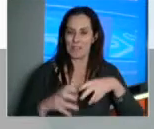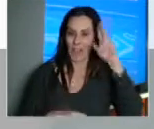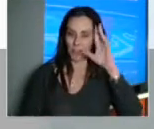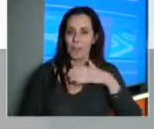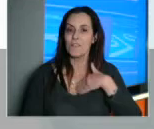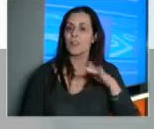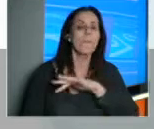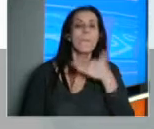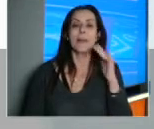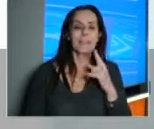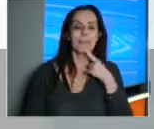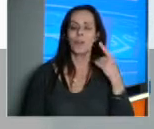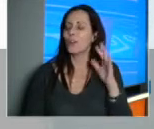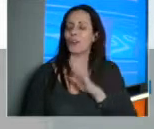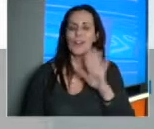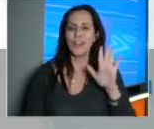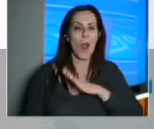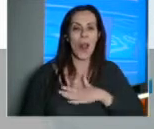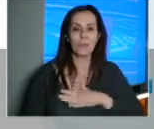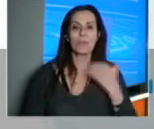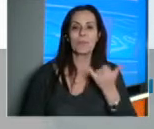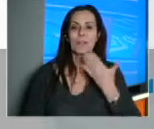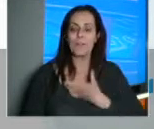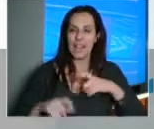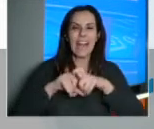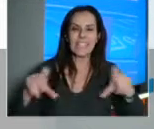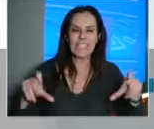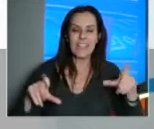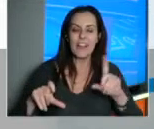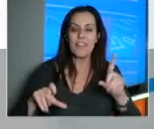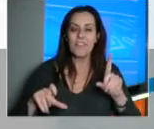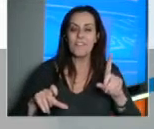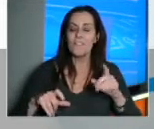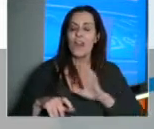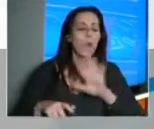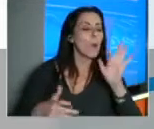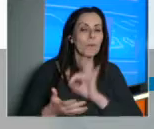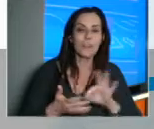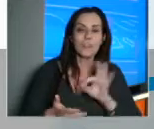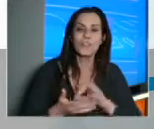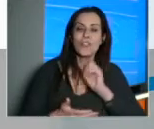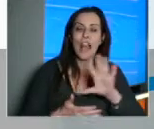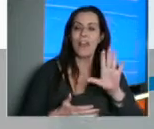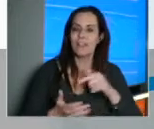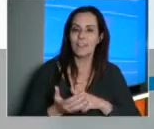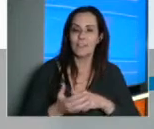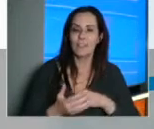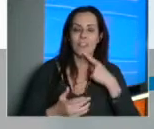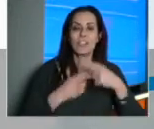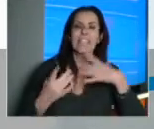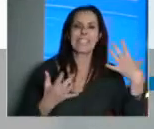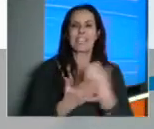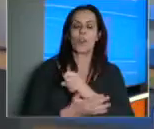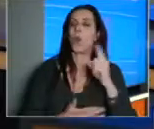ליכוד, והיינו מתים מצחוק, כי כל החגים הוא תמיד קיבל כרטיסים, ולא היה חק או חבר מרכז שלא שלח לו איחול לגבי שנת